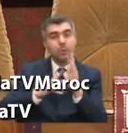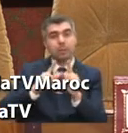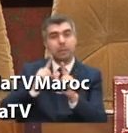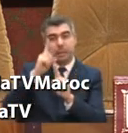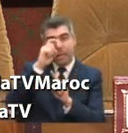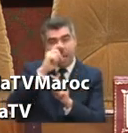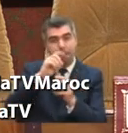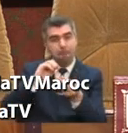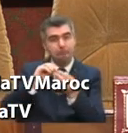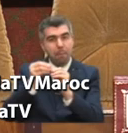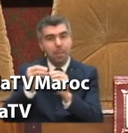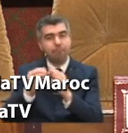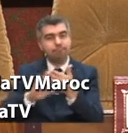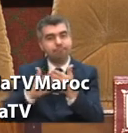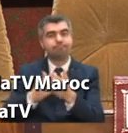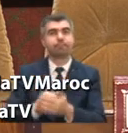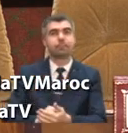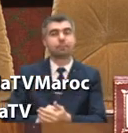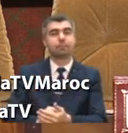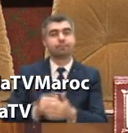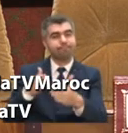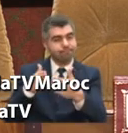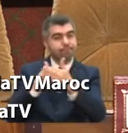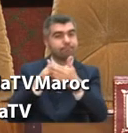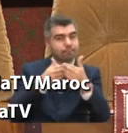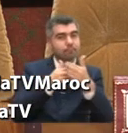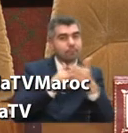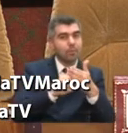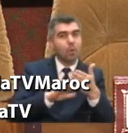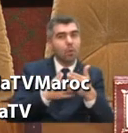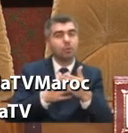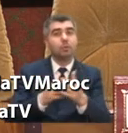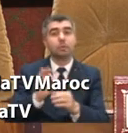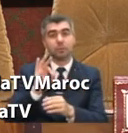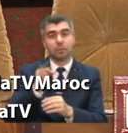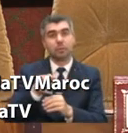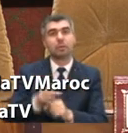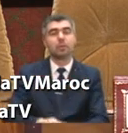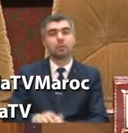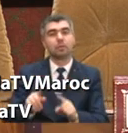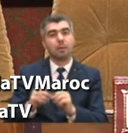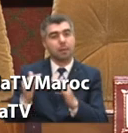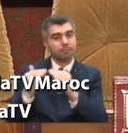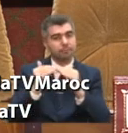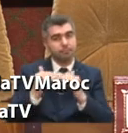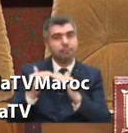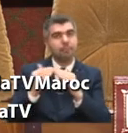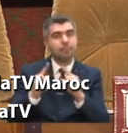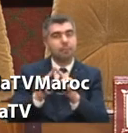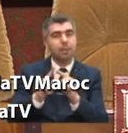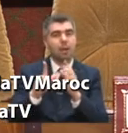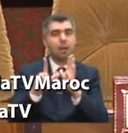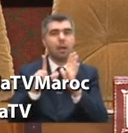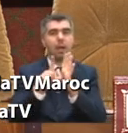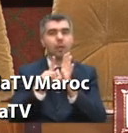البلاد، وتجاوز الإكراهات والتحديات والتداعيات المطروحة، وذلك انسجاما مع أحكام الفصل العلمي